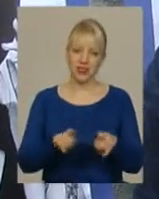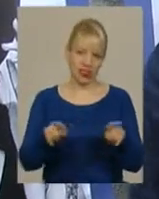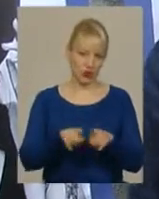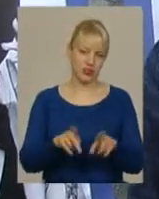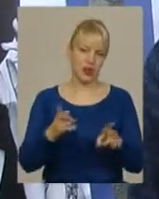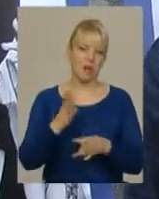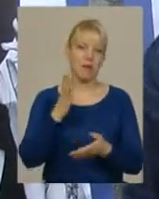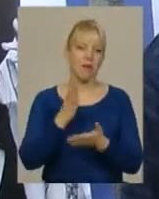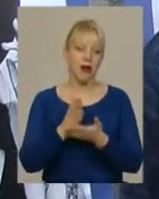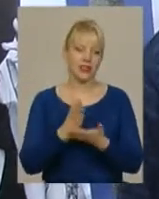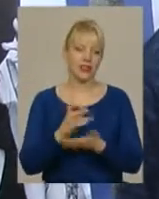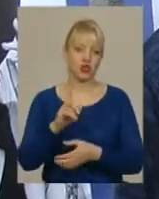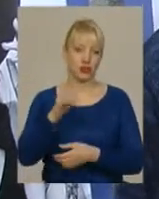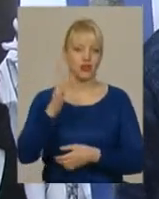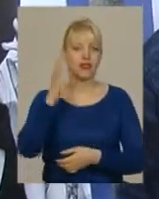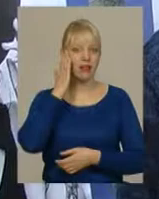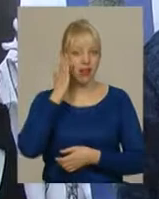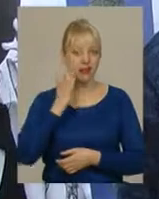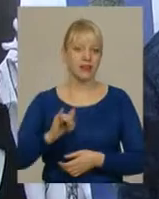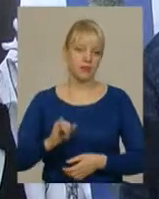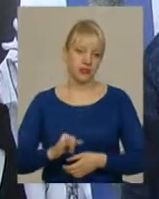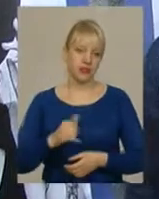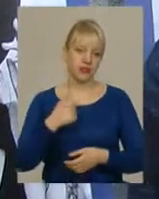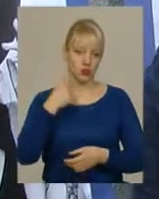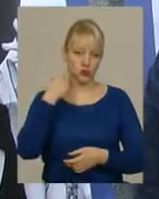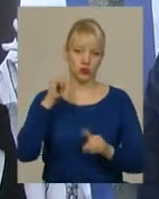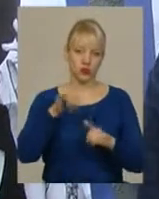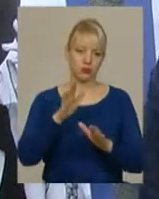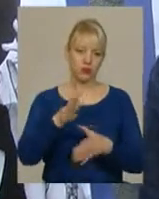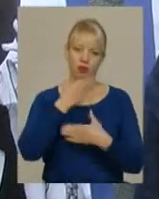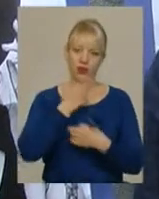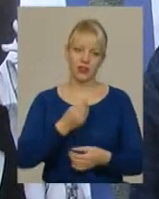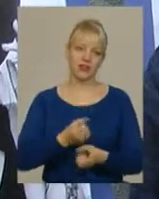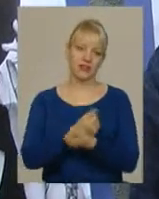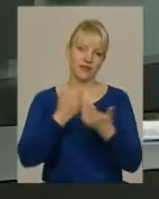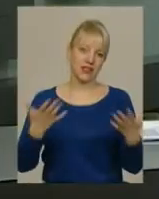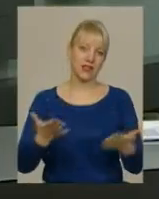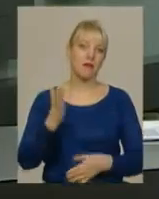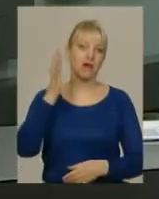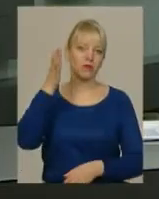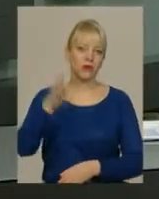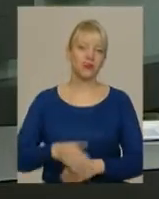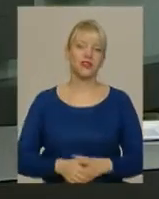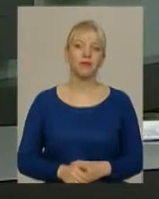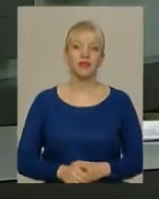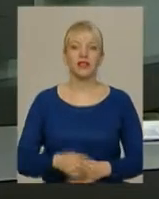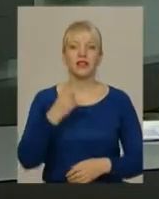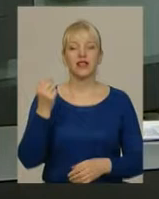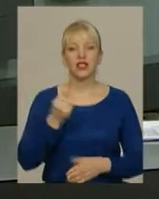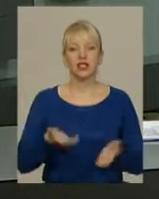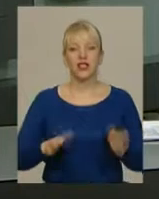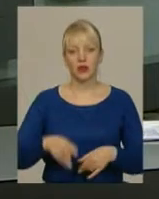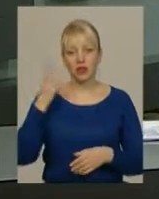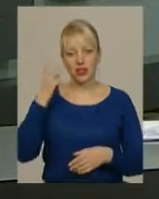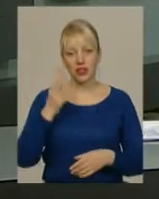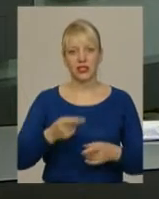талант. І я думаю, що у них буде гарне світло майбутнє. 2 тижні залишається у Хмельницького